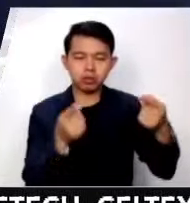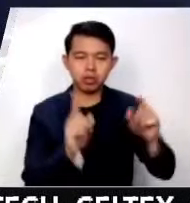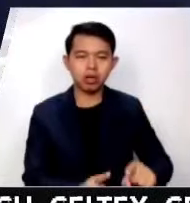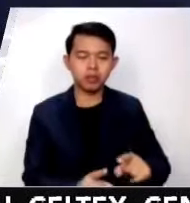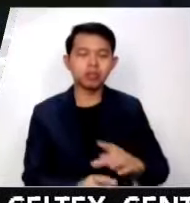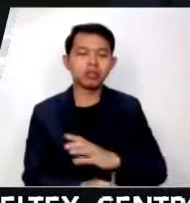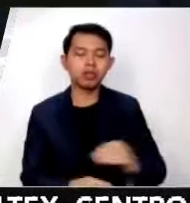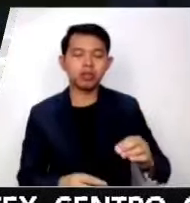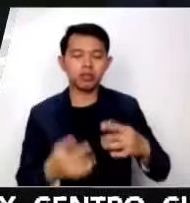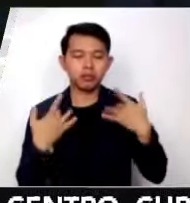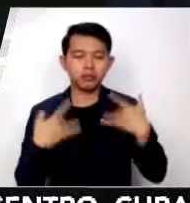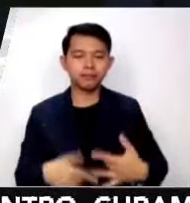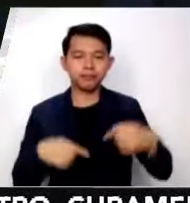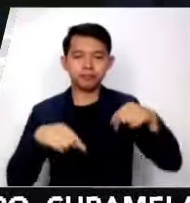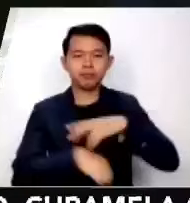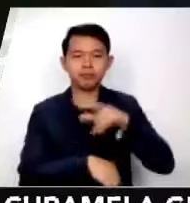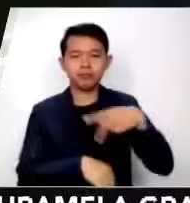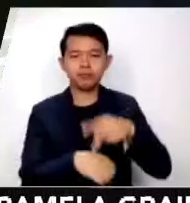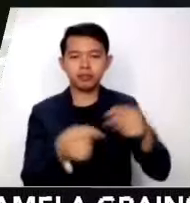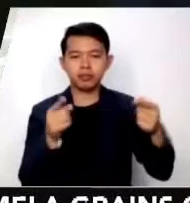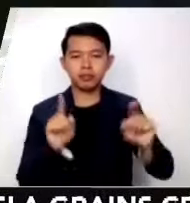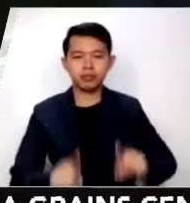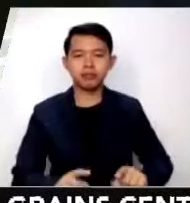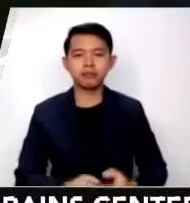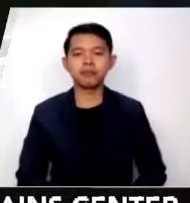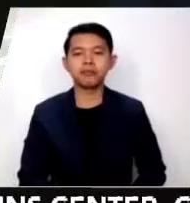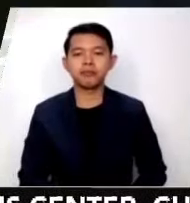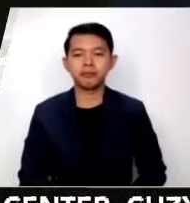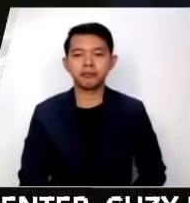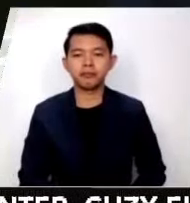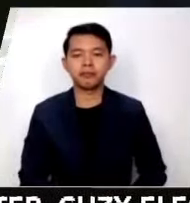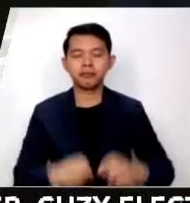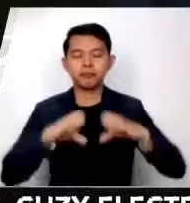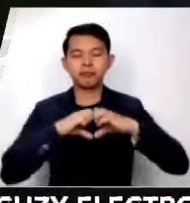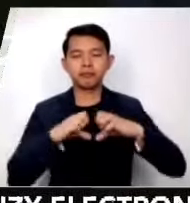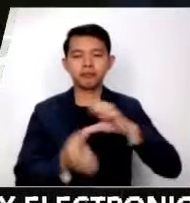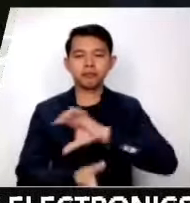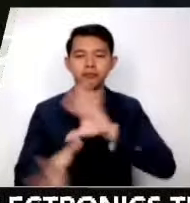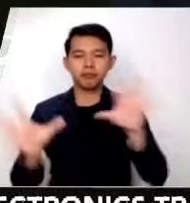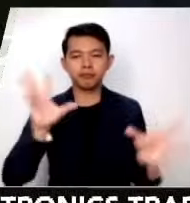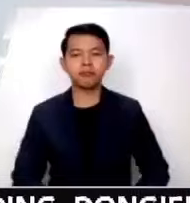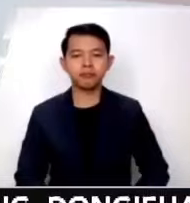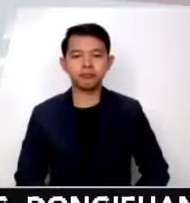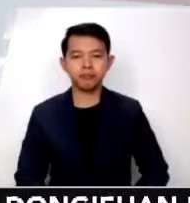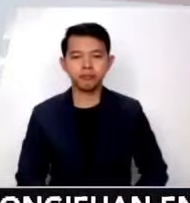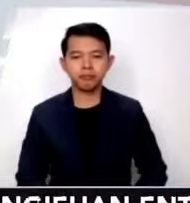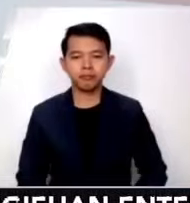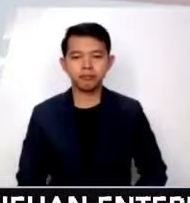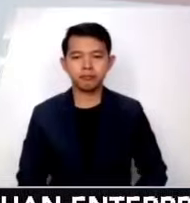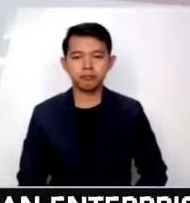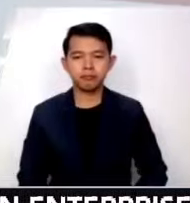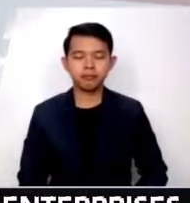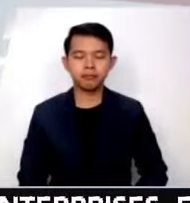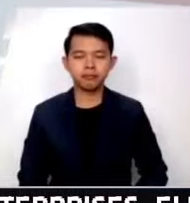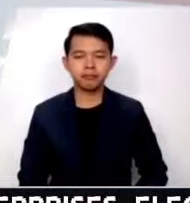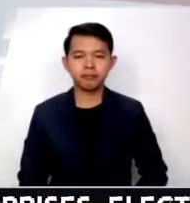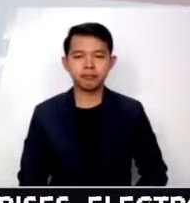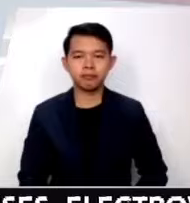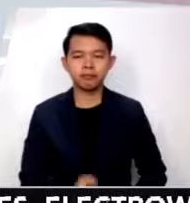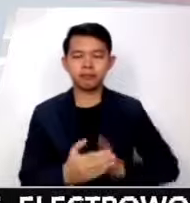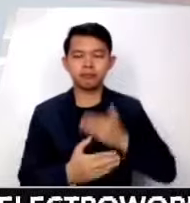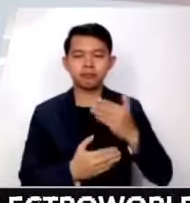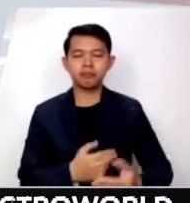nangyayari." Mark Salazar, nagbabalita para sa GMA Integrated News. Hashtag not done